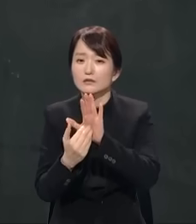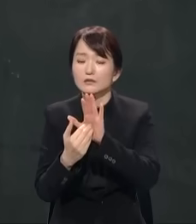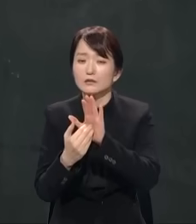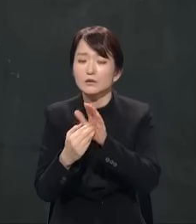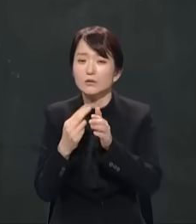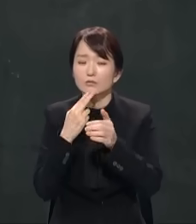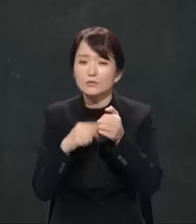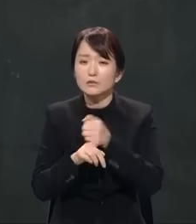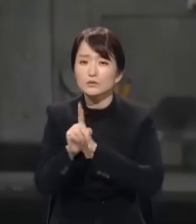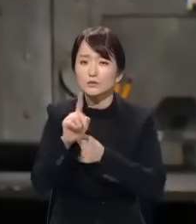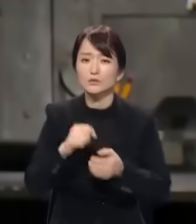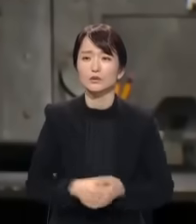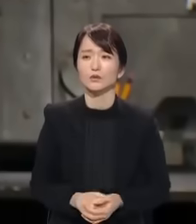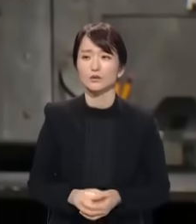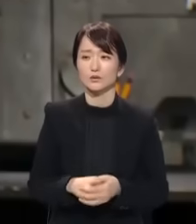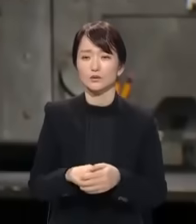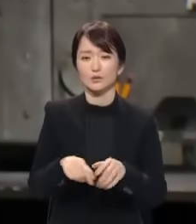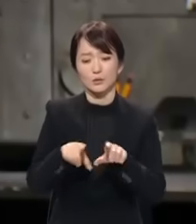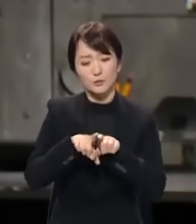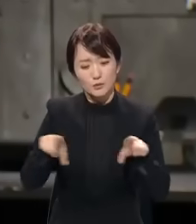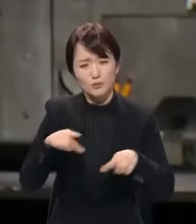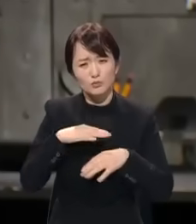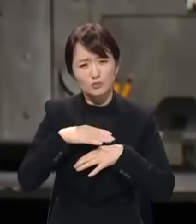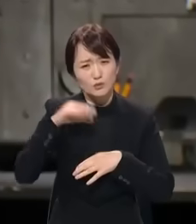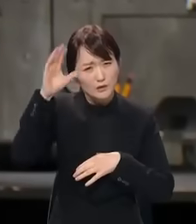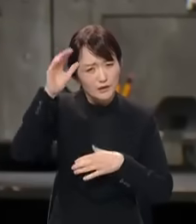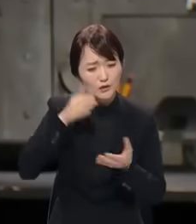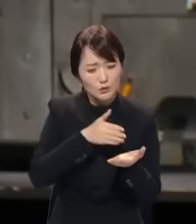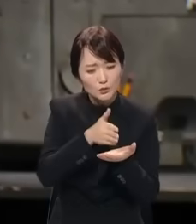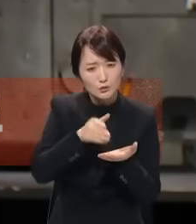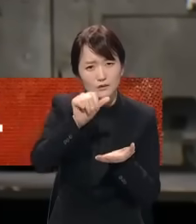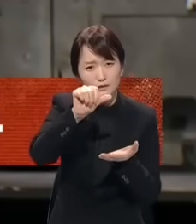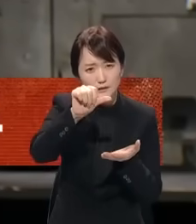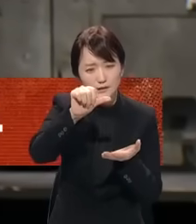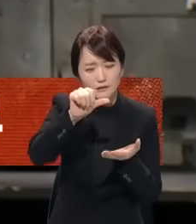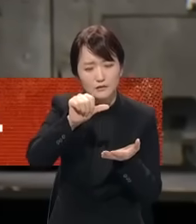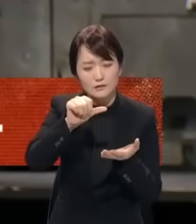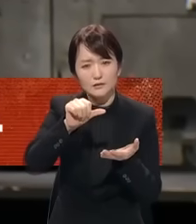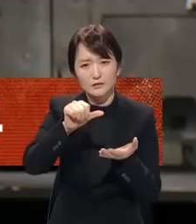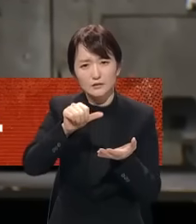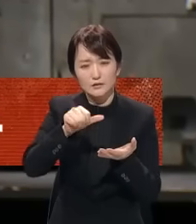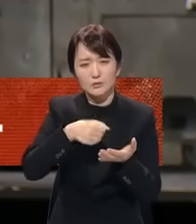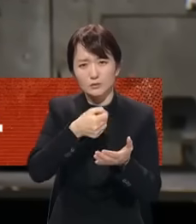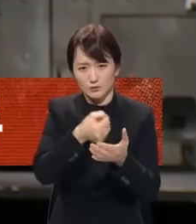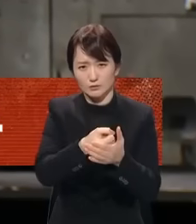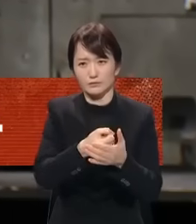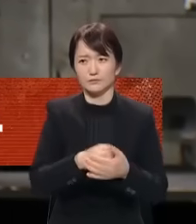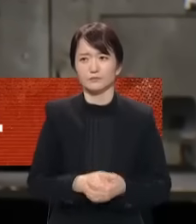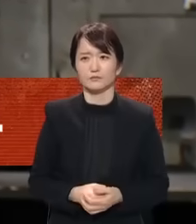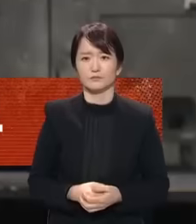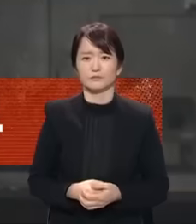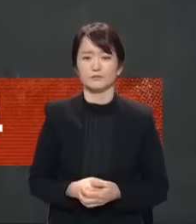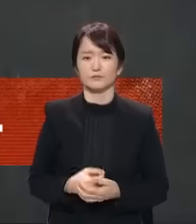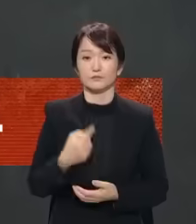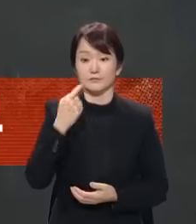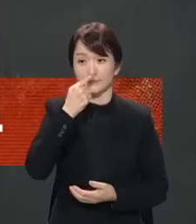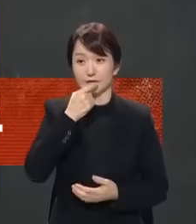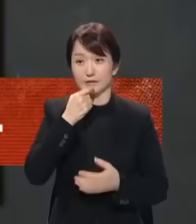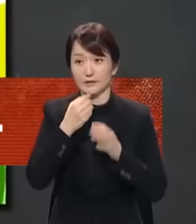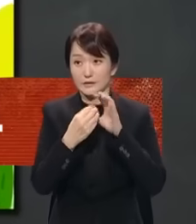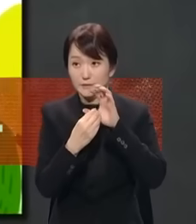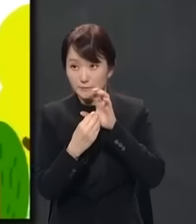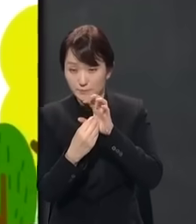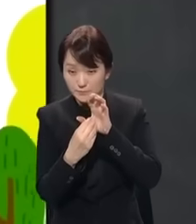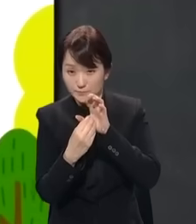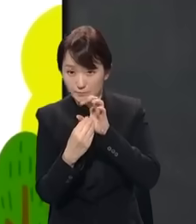법적으로 다섯 개의 견종 그리고 그 견종과 혼종을 맹견으로 분류를 해놓고 말씀하신 것처럼 입막이라든가 목줄을 반드시 외출할